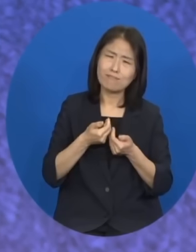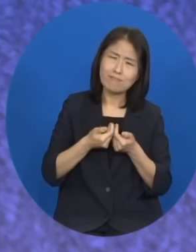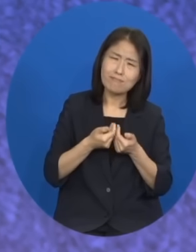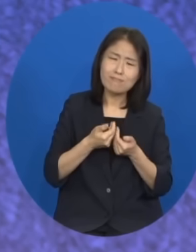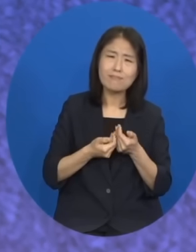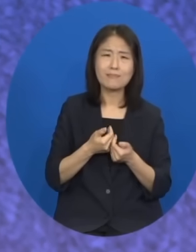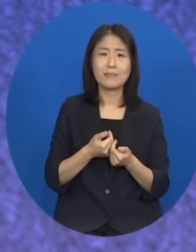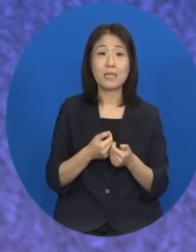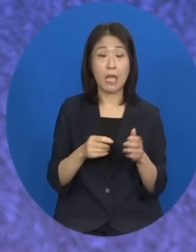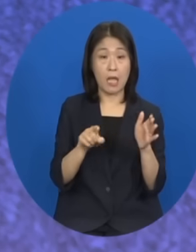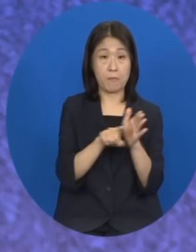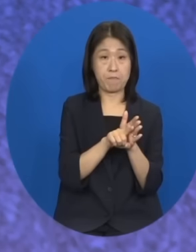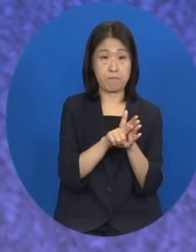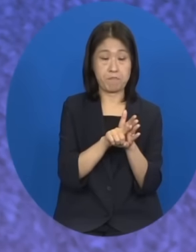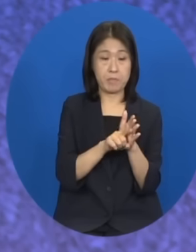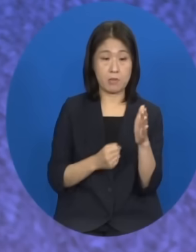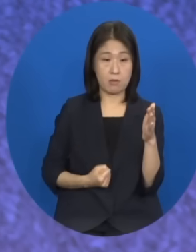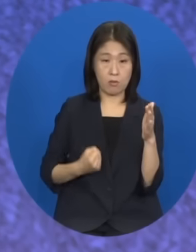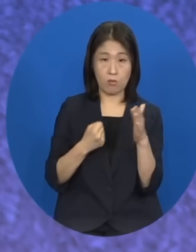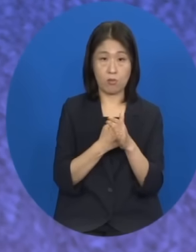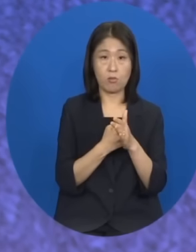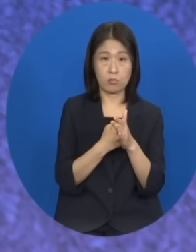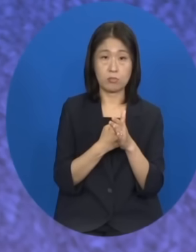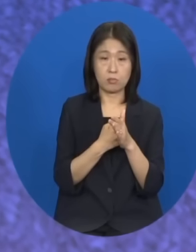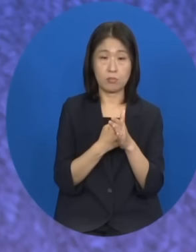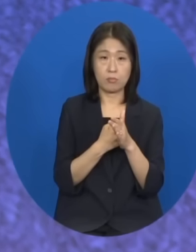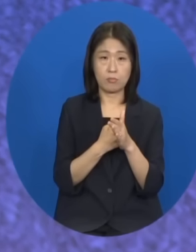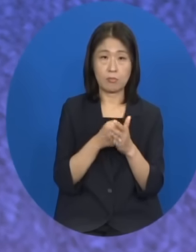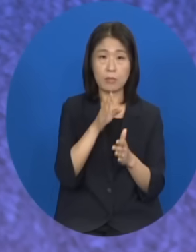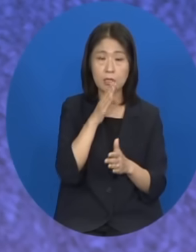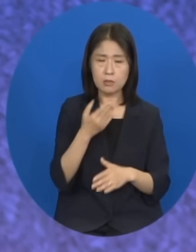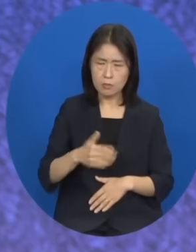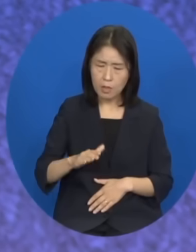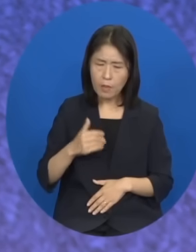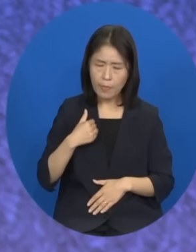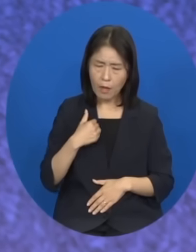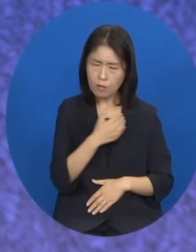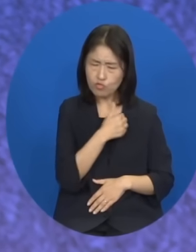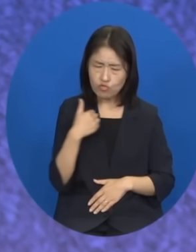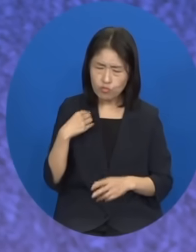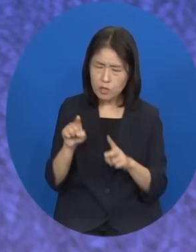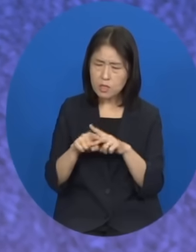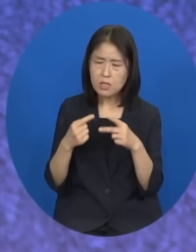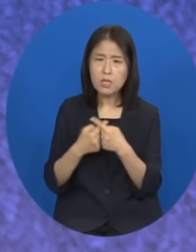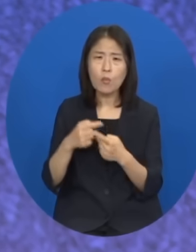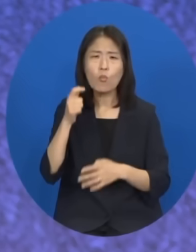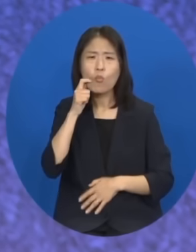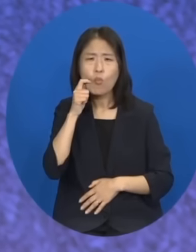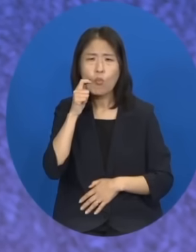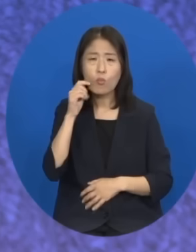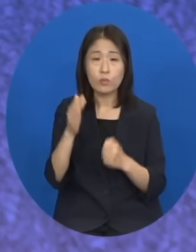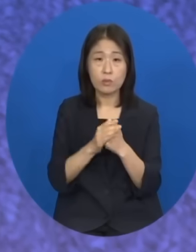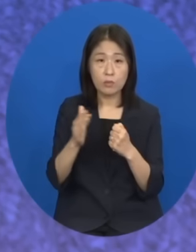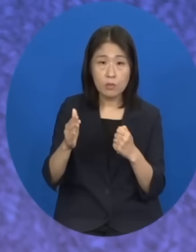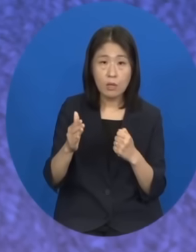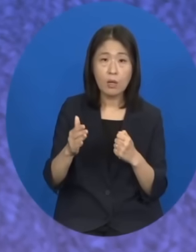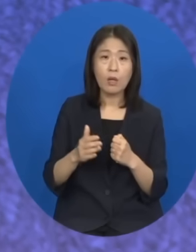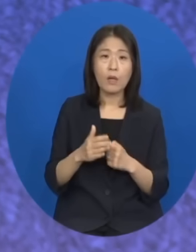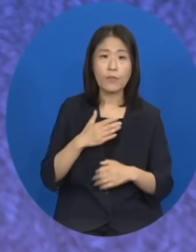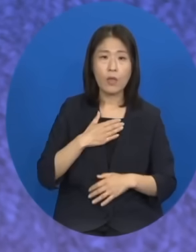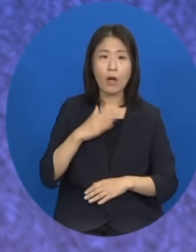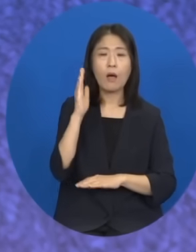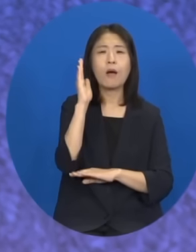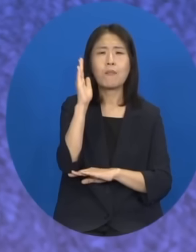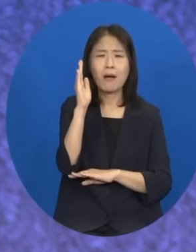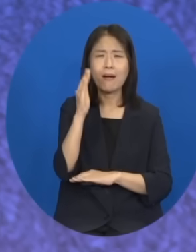분명히 믿기는 한다고 결심은 했지만 충분히 이해가 잘 안 되니까 내가 죽었다고 설교를 했다가 또